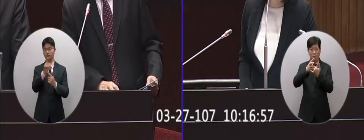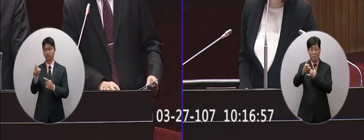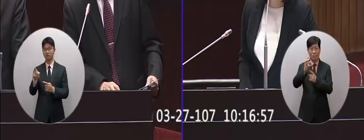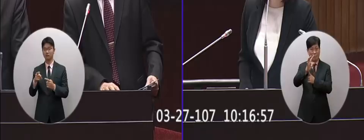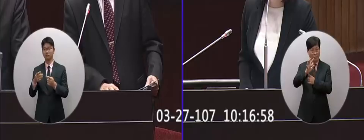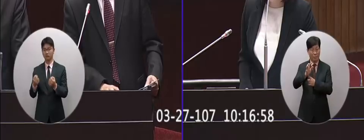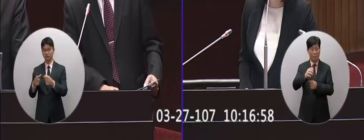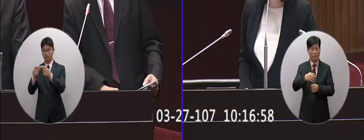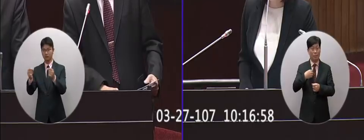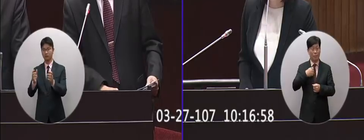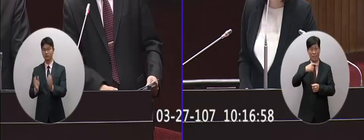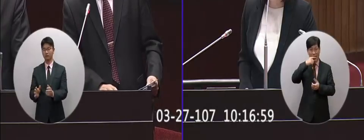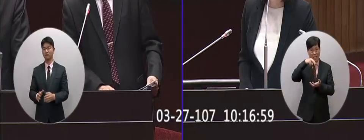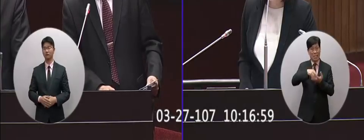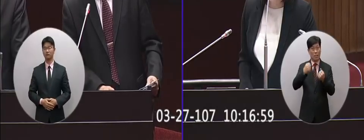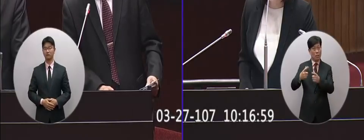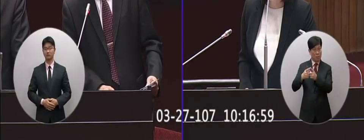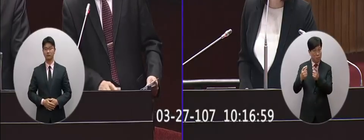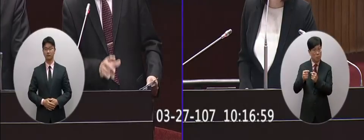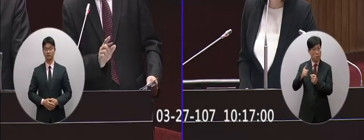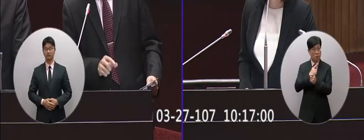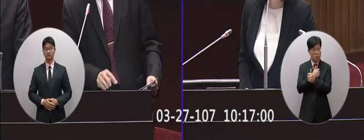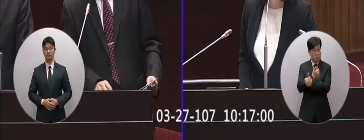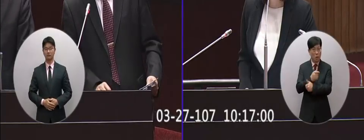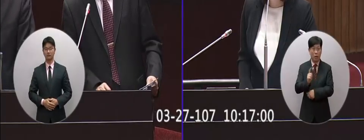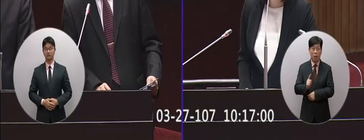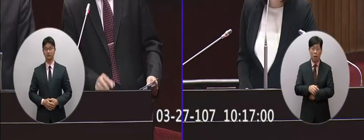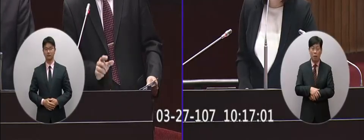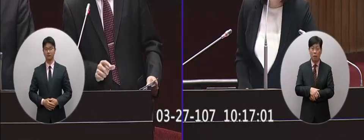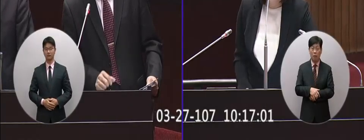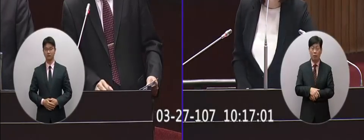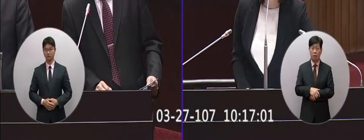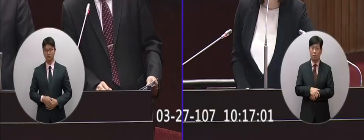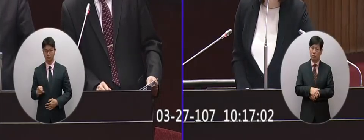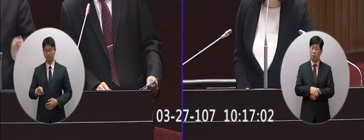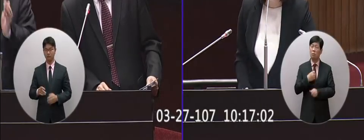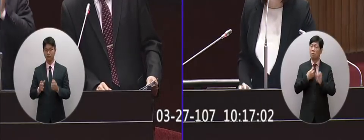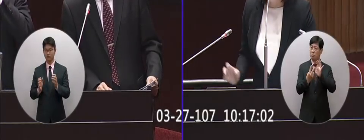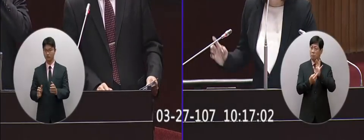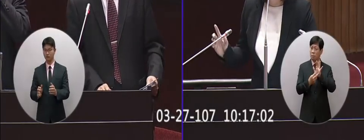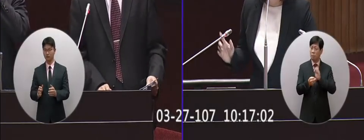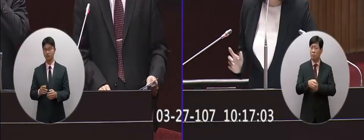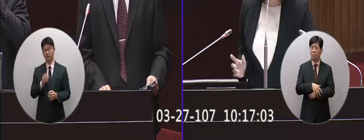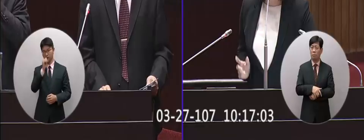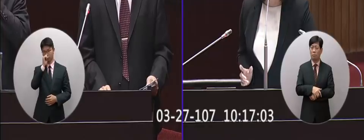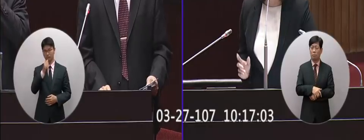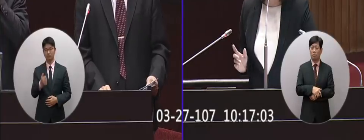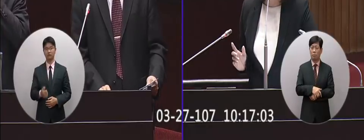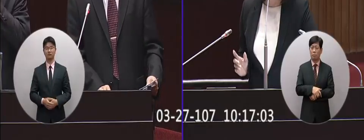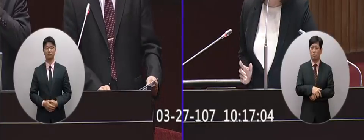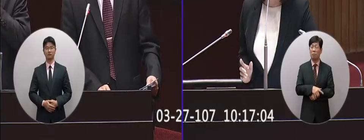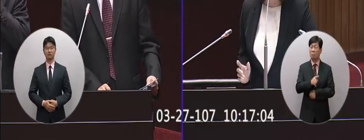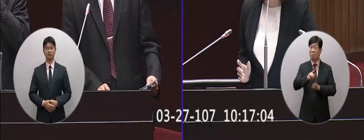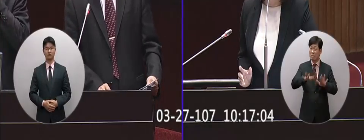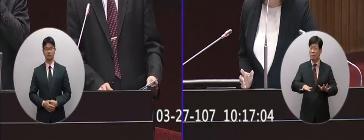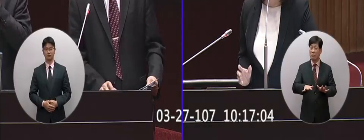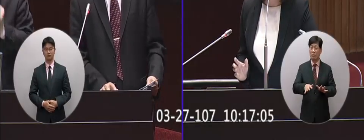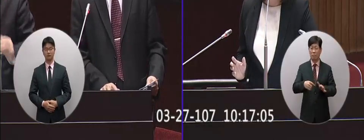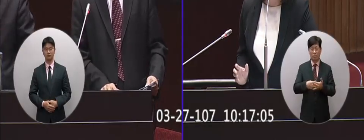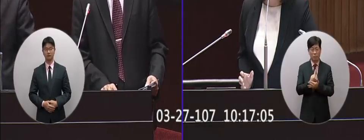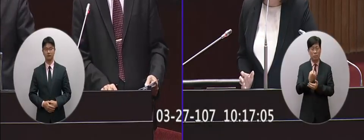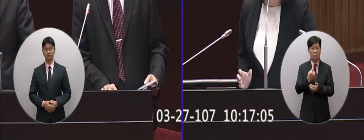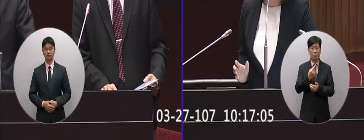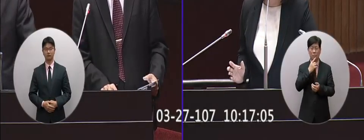电日历在日本的时机是什么？我来说明一下好了啦，它目前只有